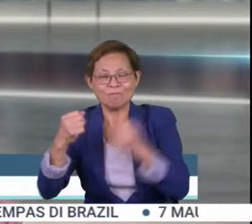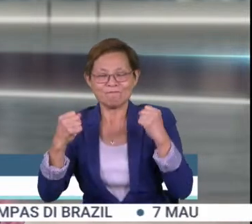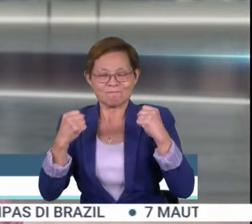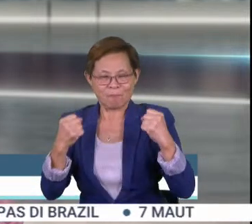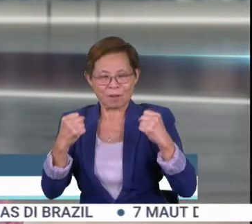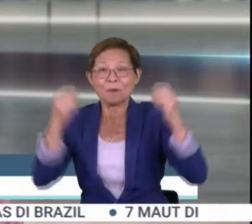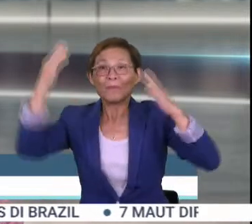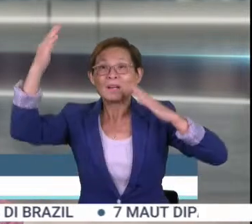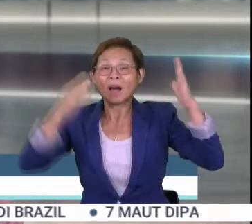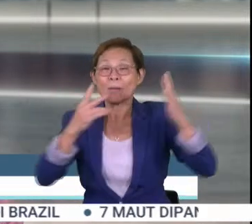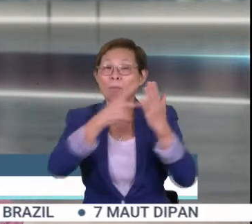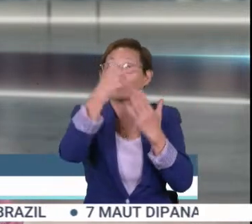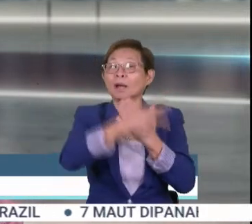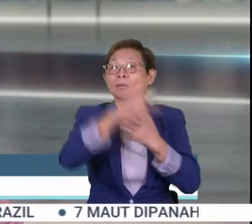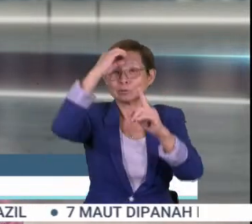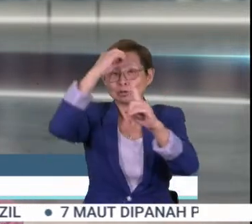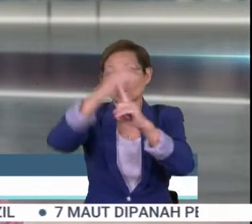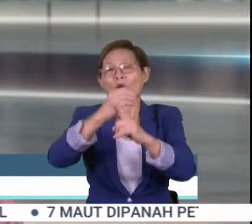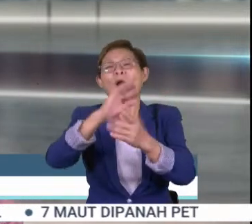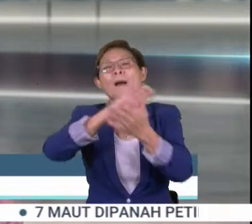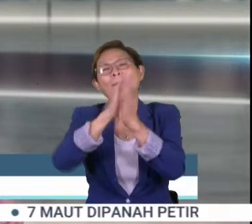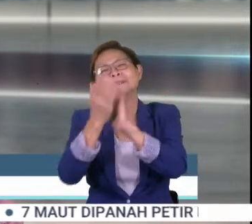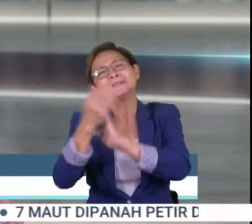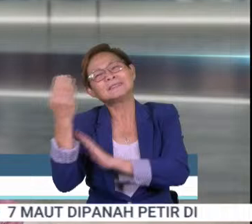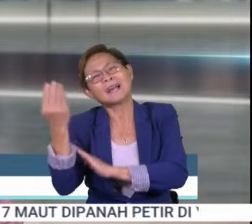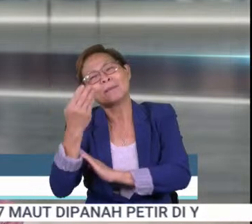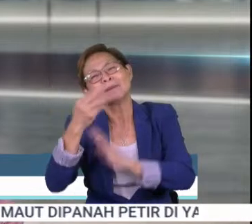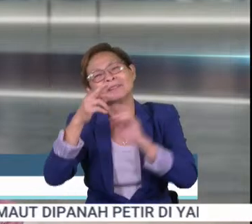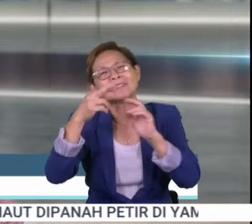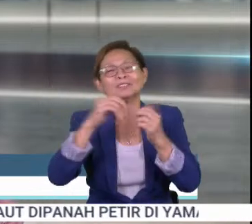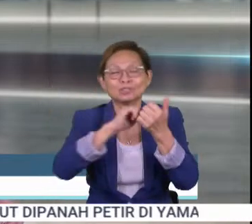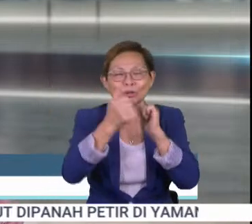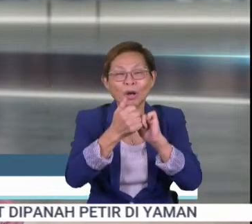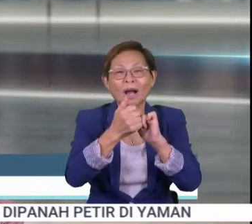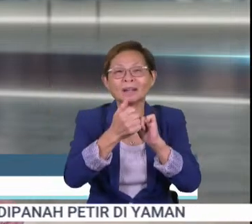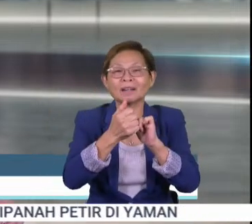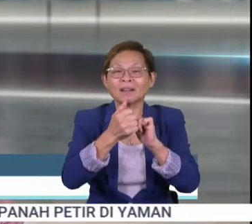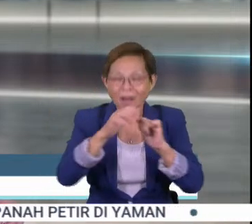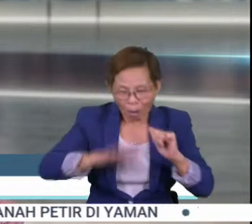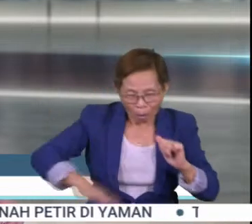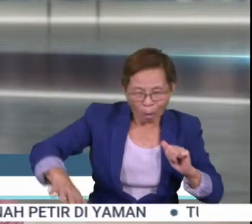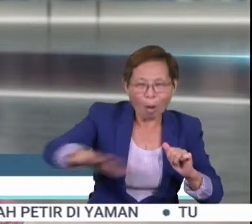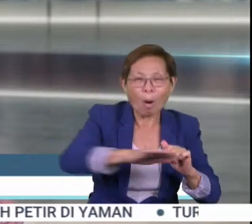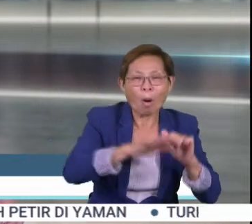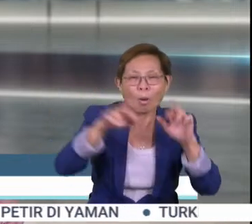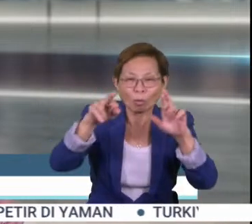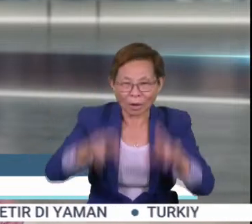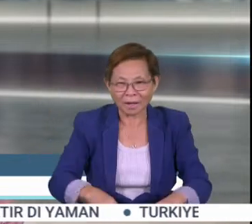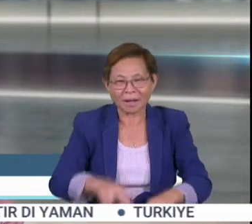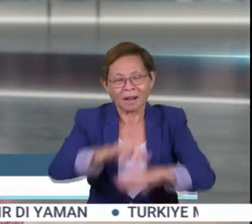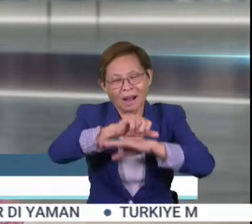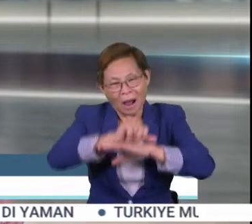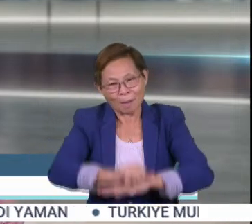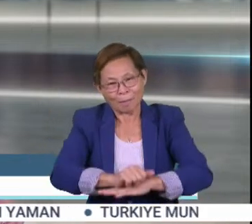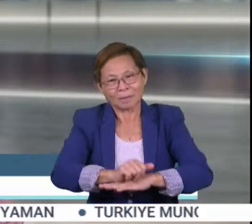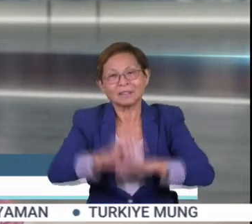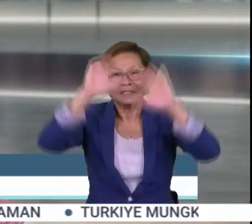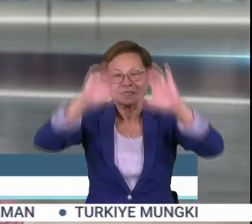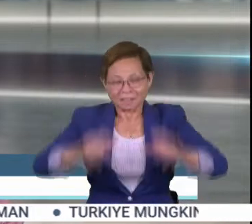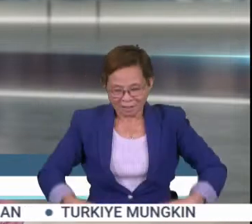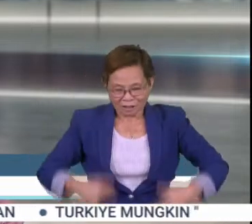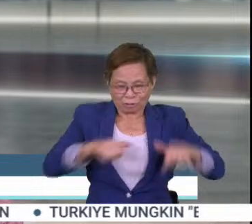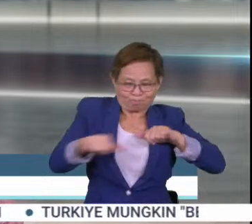Malaysia. Program bertujuan membudaya dan merakyatkan sukan dalam kalangan masyarakat menerusi amalan gaya hidup